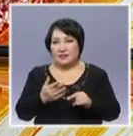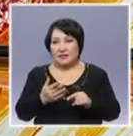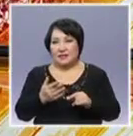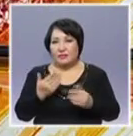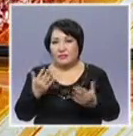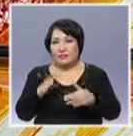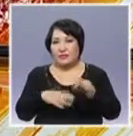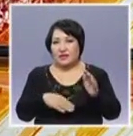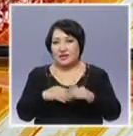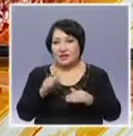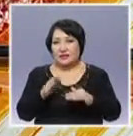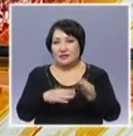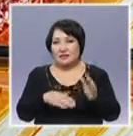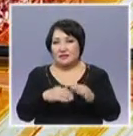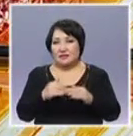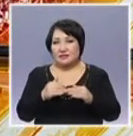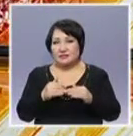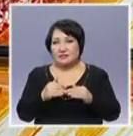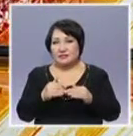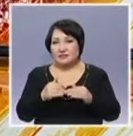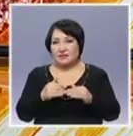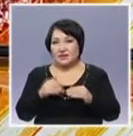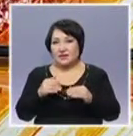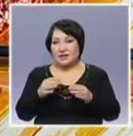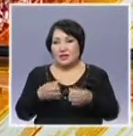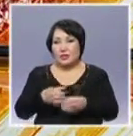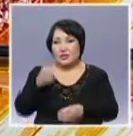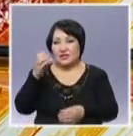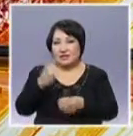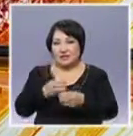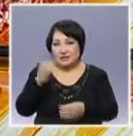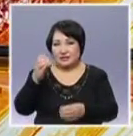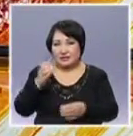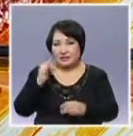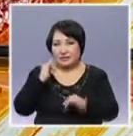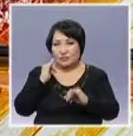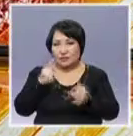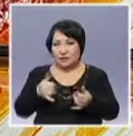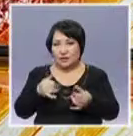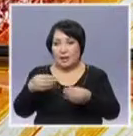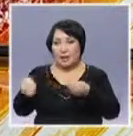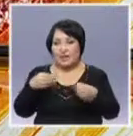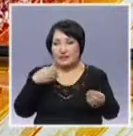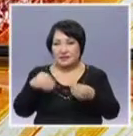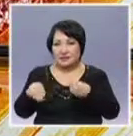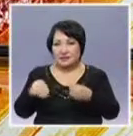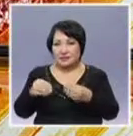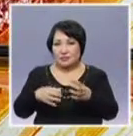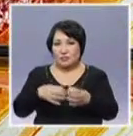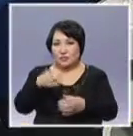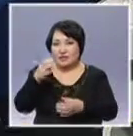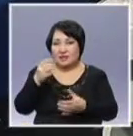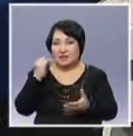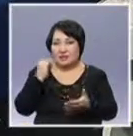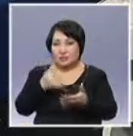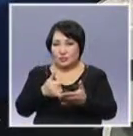пластикалық жаңағы бөтелкелерге құюға, онымен сатуға тыйым